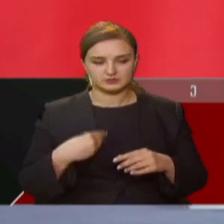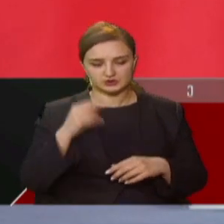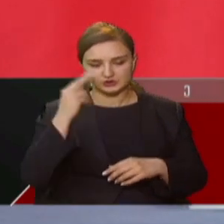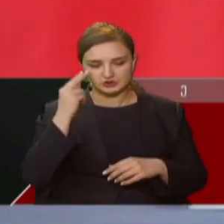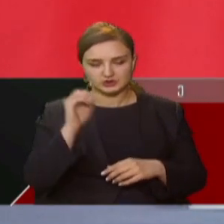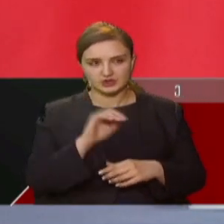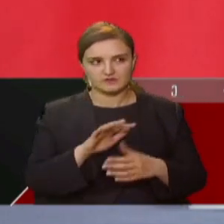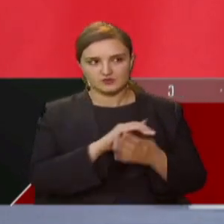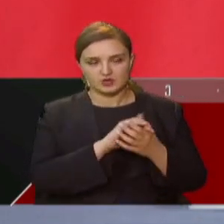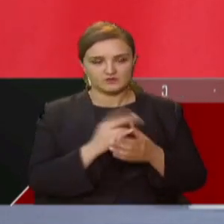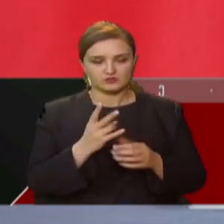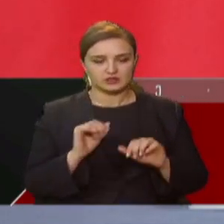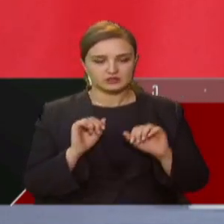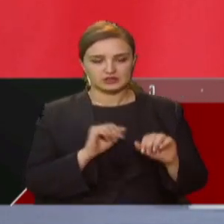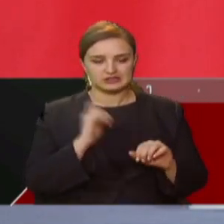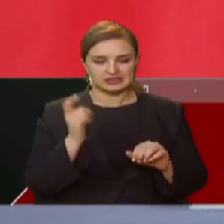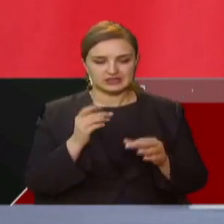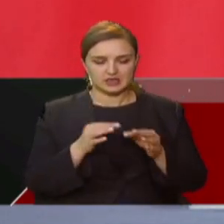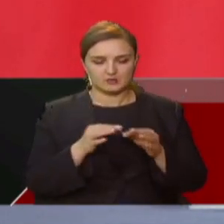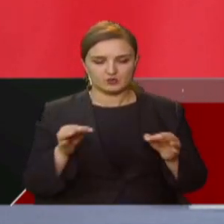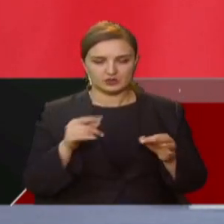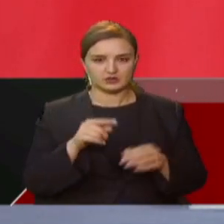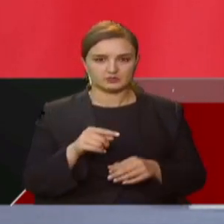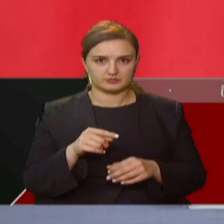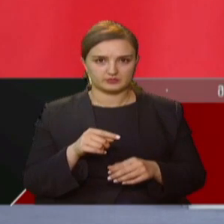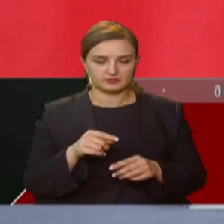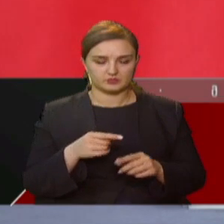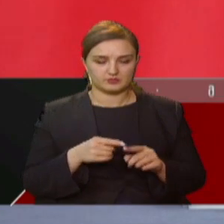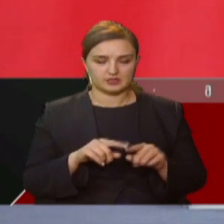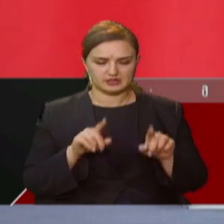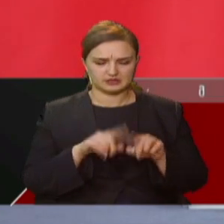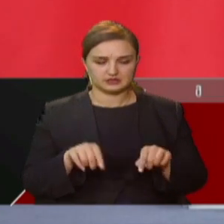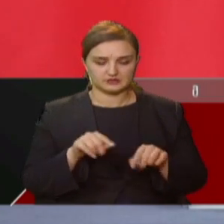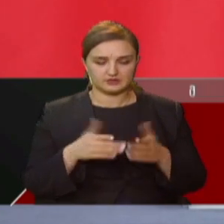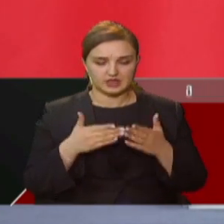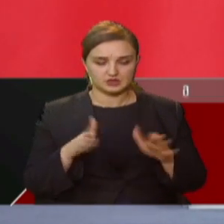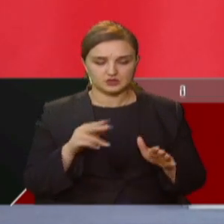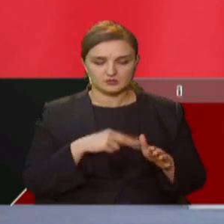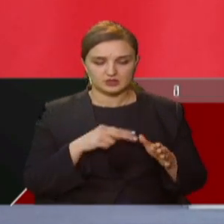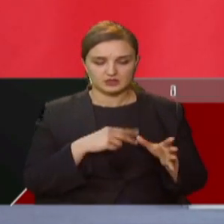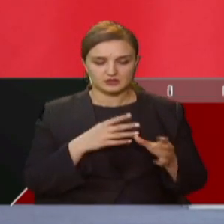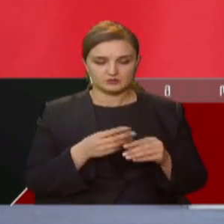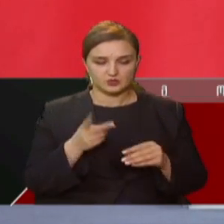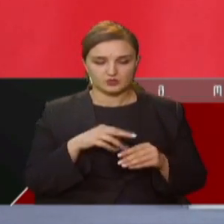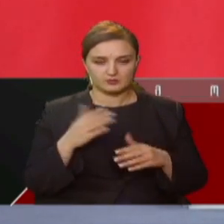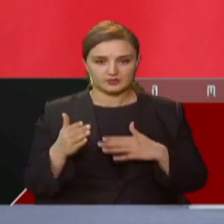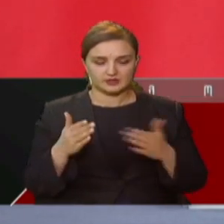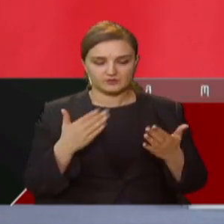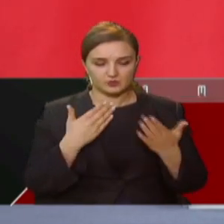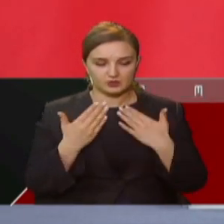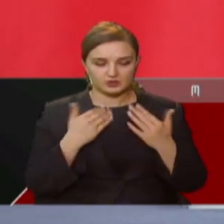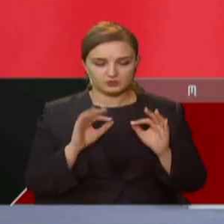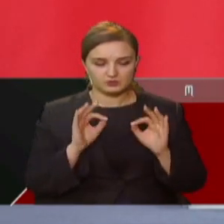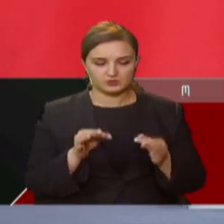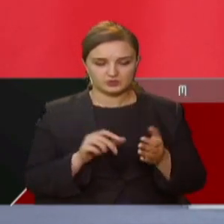da Eurokavshirma unda daitson damoukideblobisa da avtonomiis suliskveteba, aseve gaghsrinloba da tanamshomloba ormkhrivi urtiertobebis